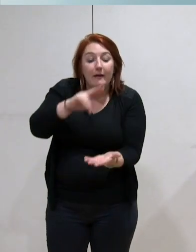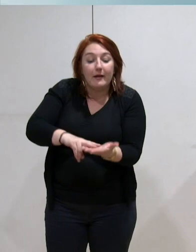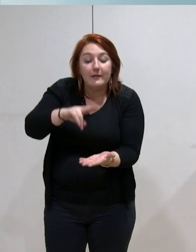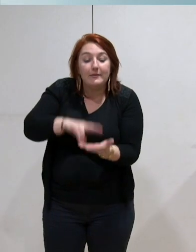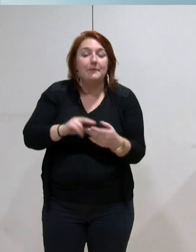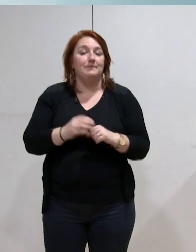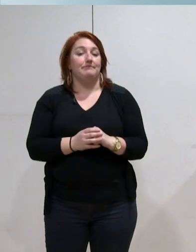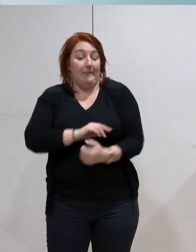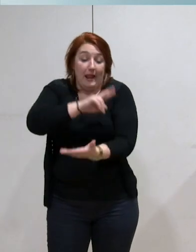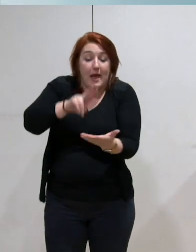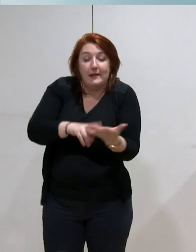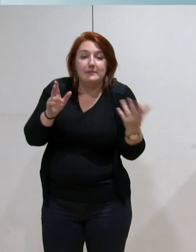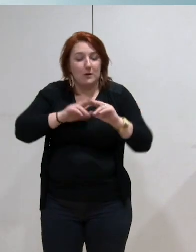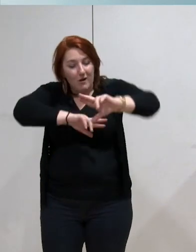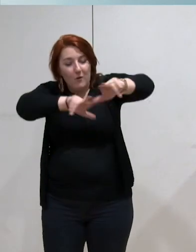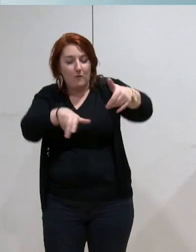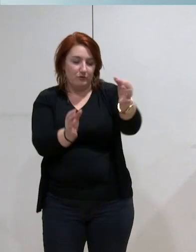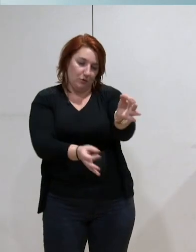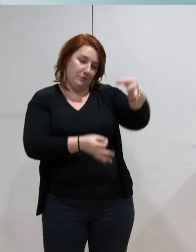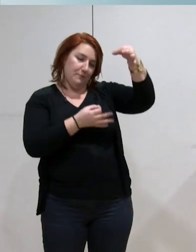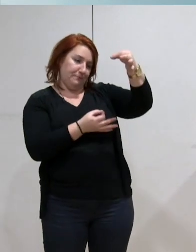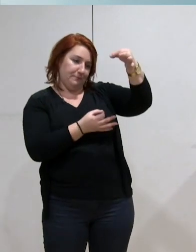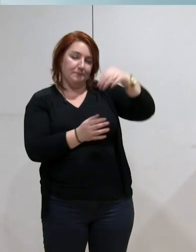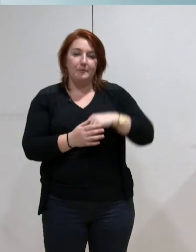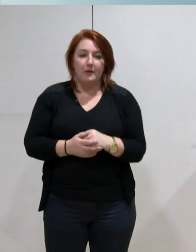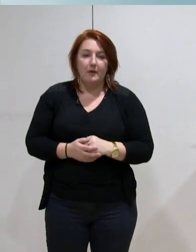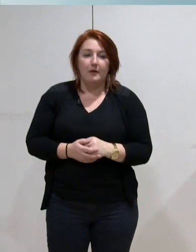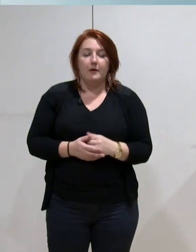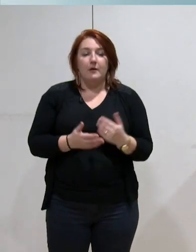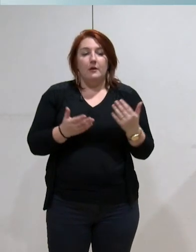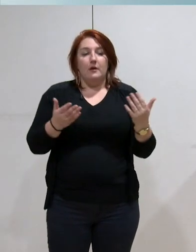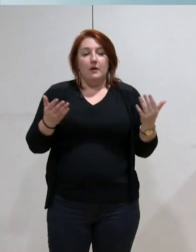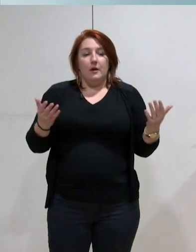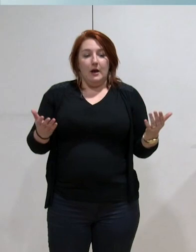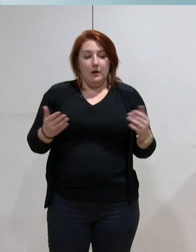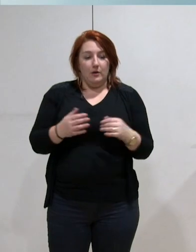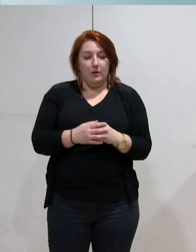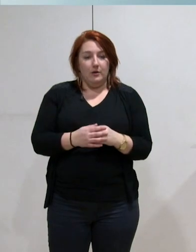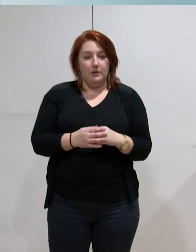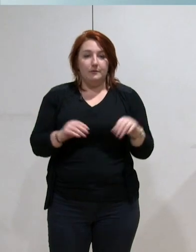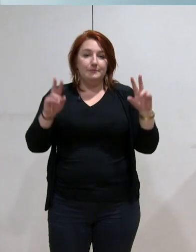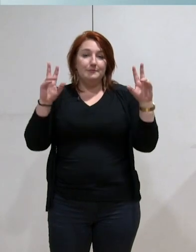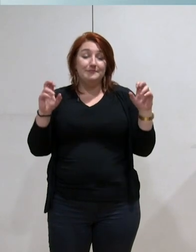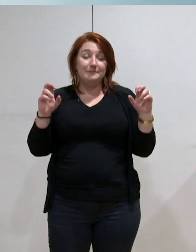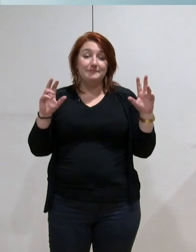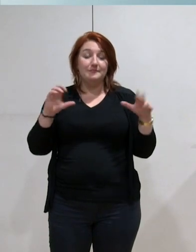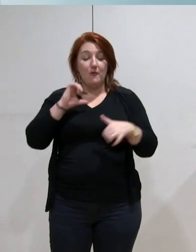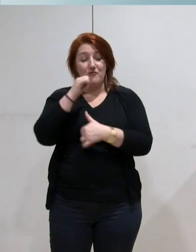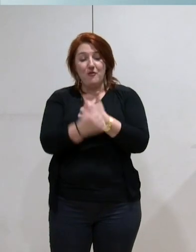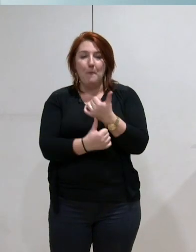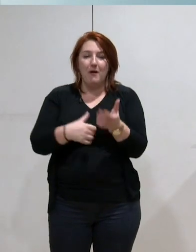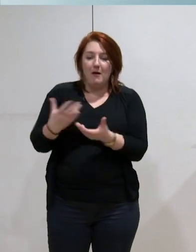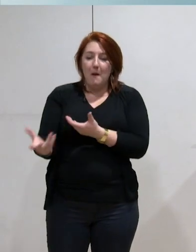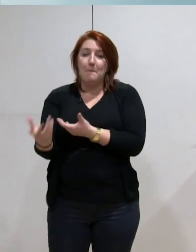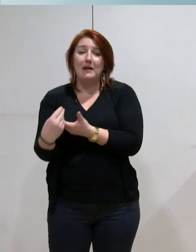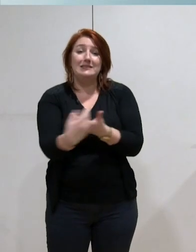qu'on a sous les yeux alors je passe sur le mode dit participatif qui est proné dans